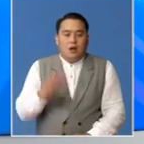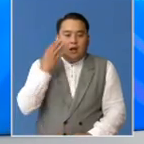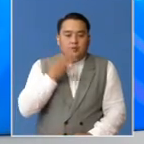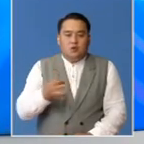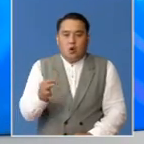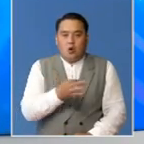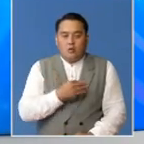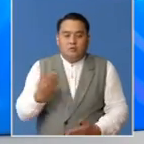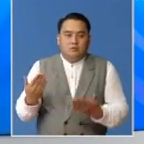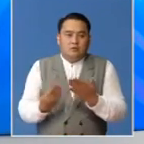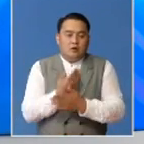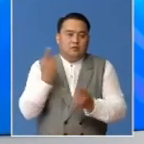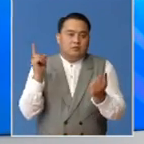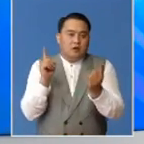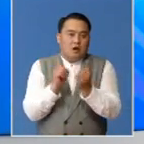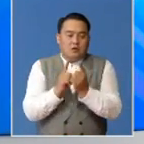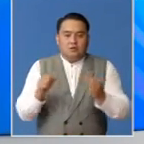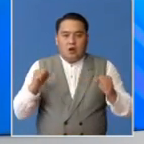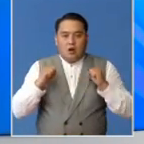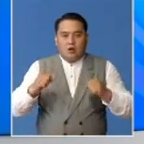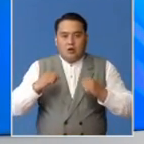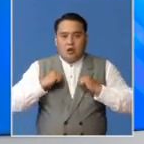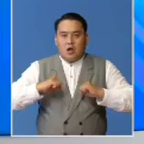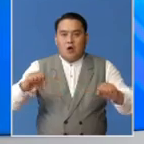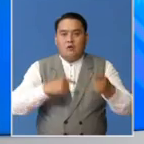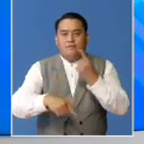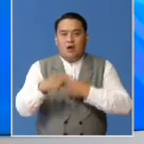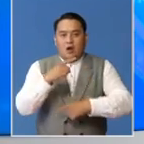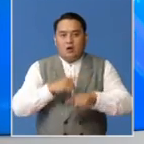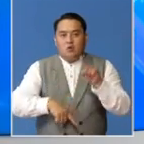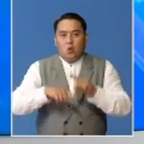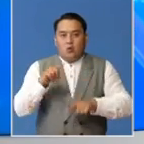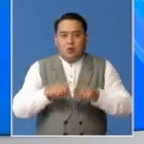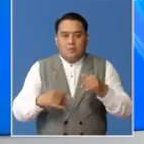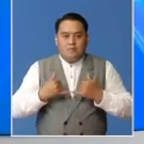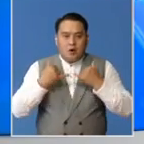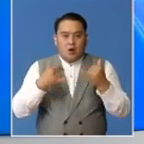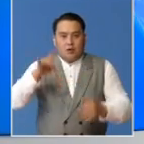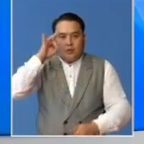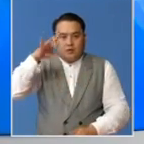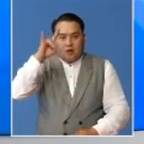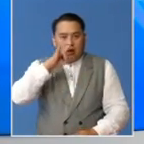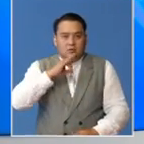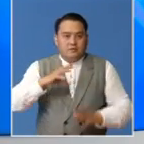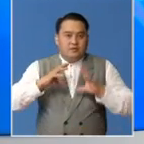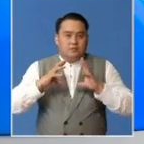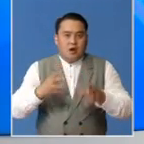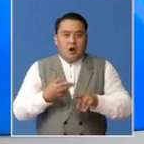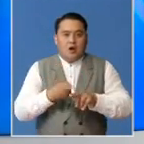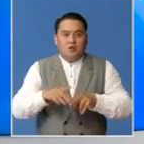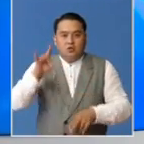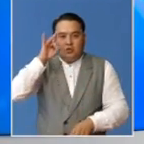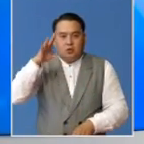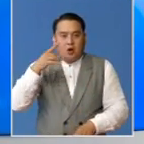Алматинская область вновь встречает своих героев спорта. Тех, кто вернулся на родину победителем и прославил Казахстан на весь мир. Одна из